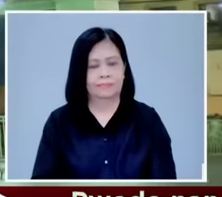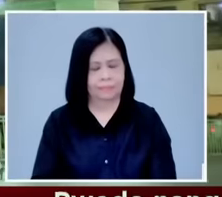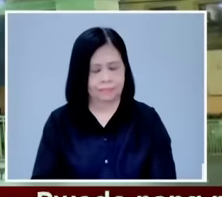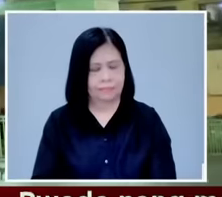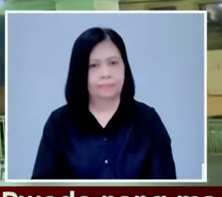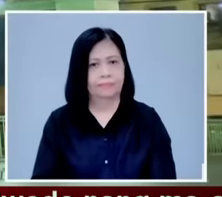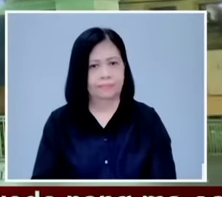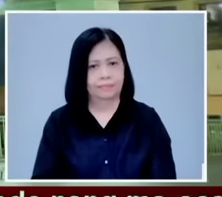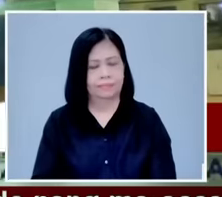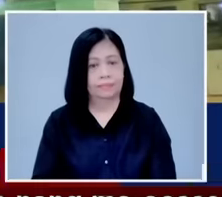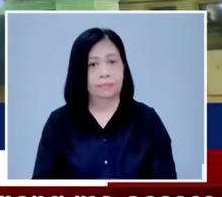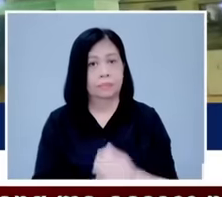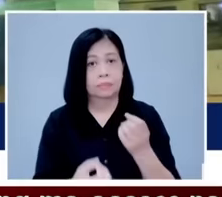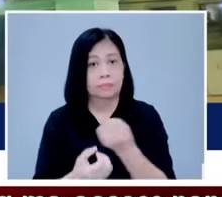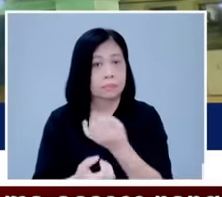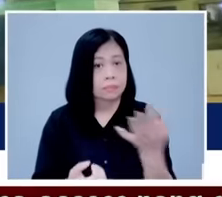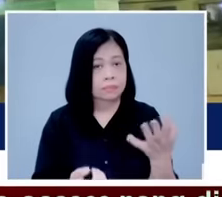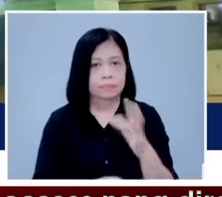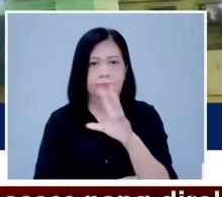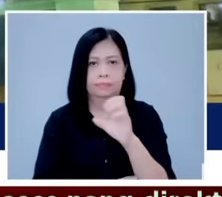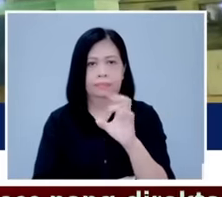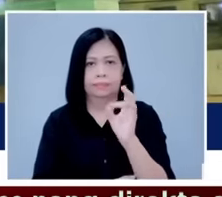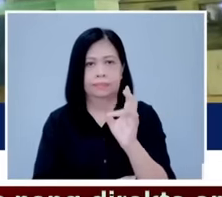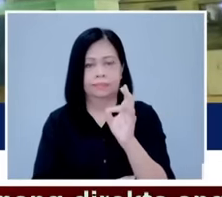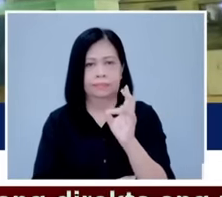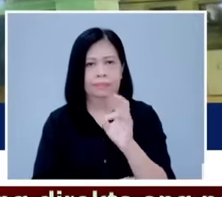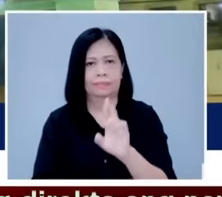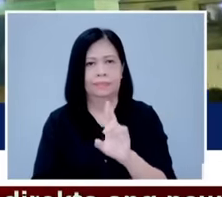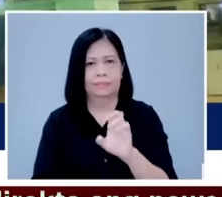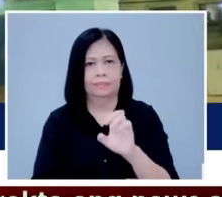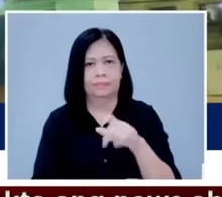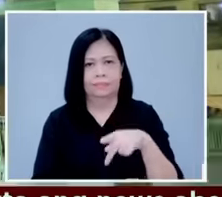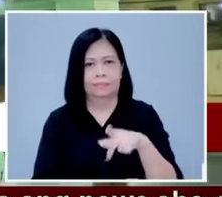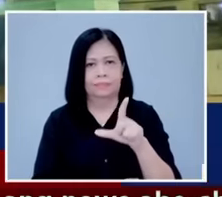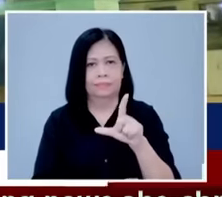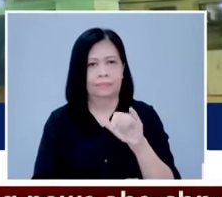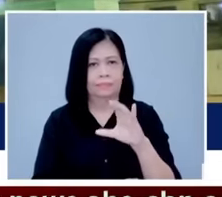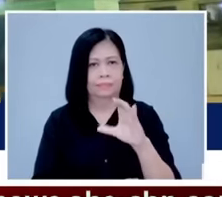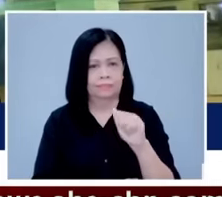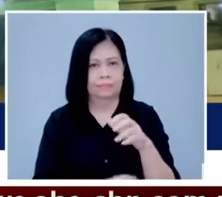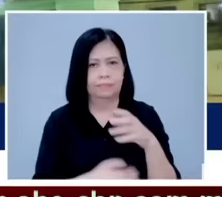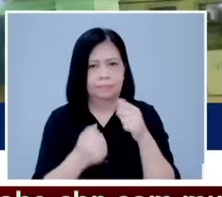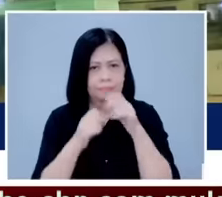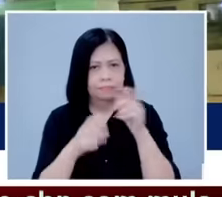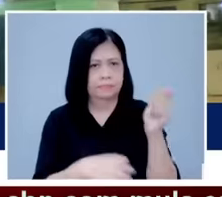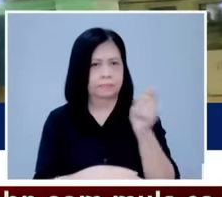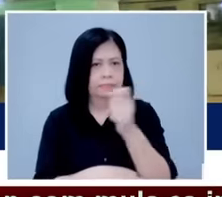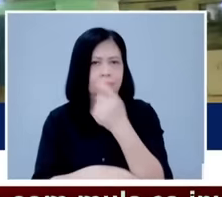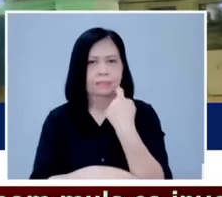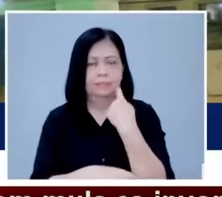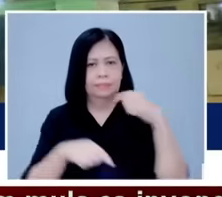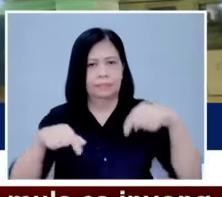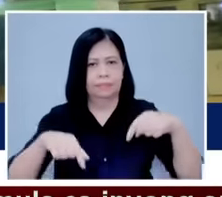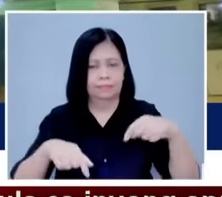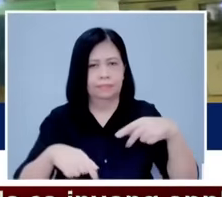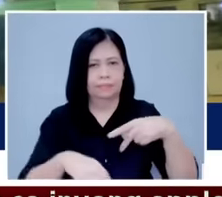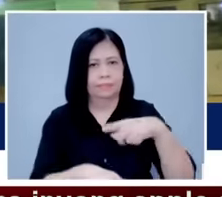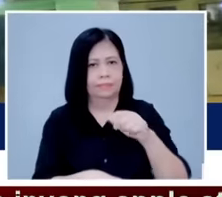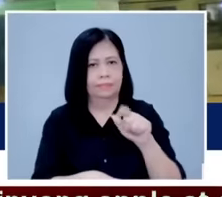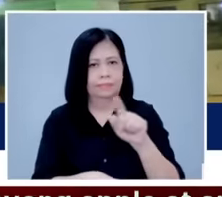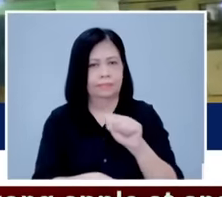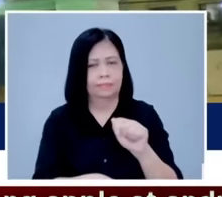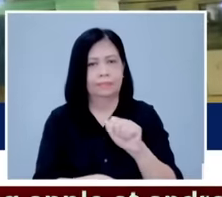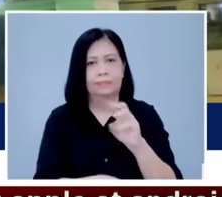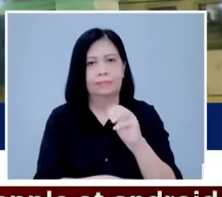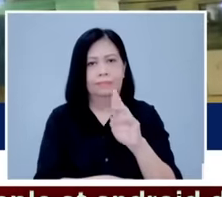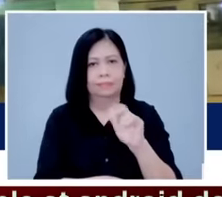Bernadette, umabot sa 570 yung replika ng Poong Nazareno na binasbasan dito kanina sa Plaza Miranda. Sa dami nga nito